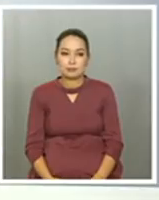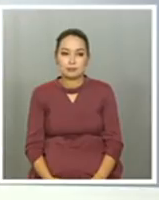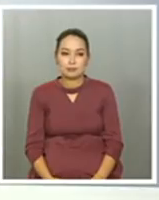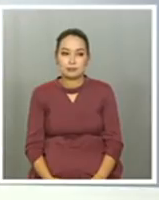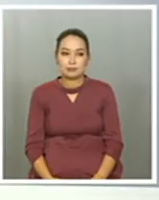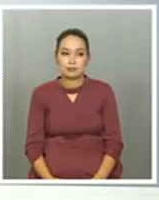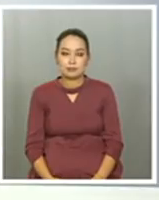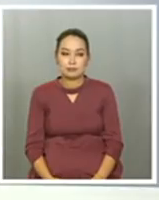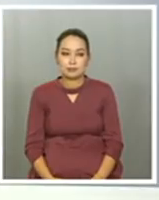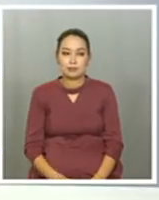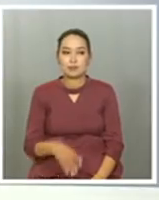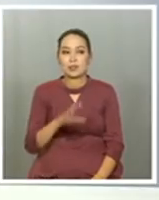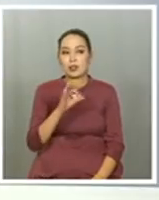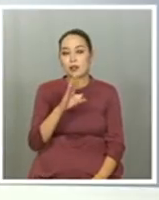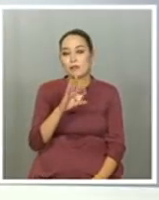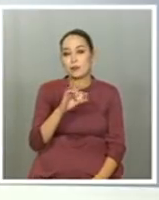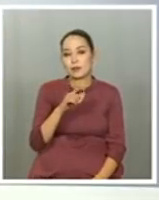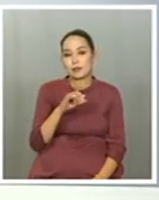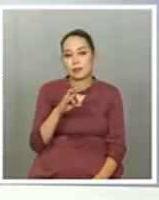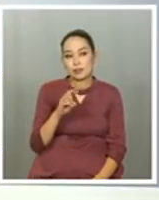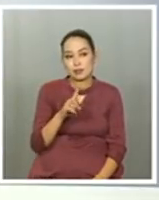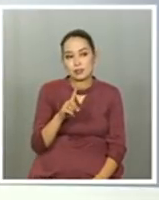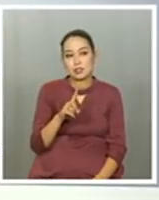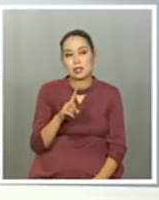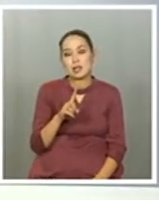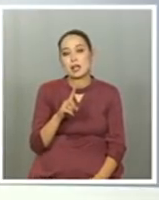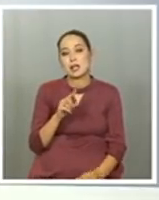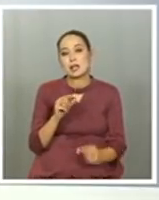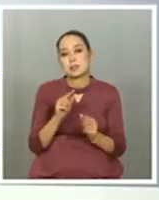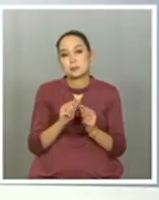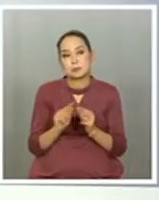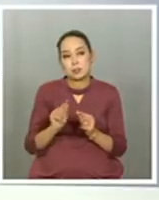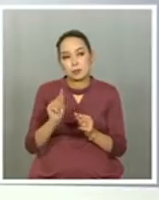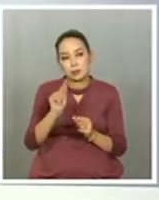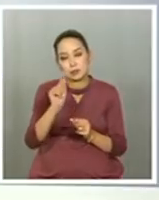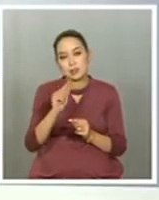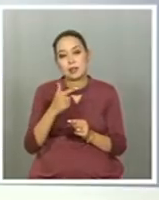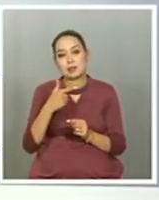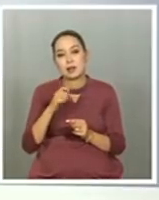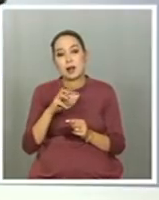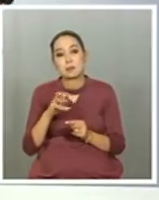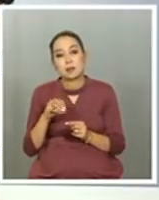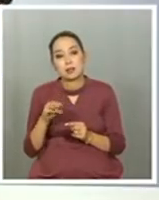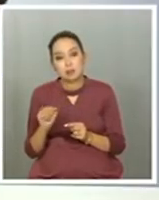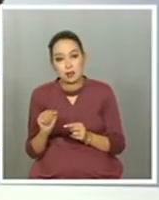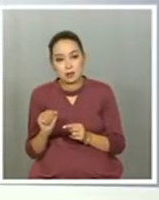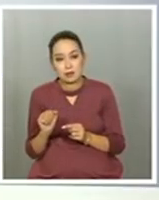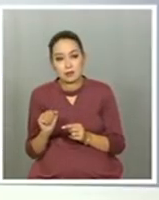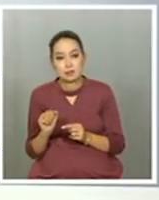ұғымдар авагенез, сперматогенез және гамета.